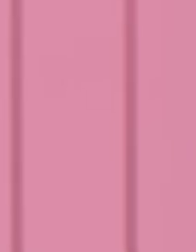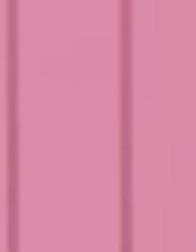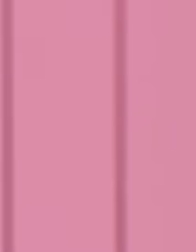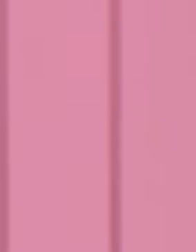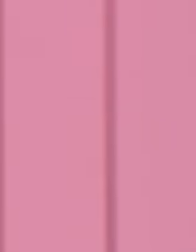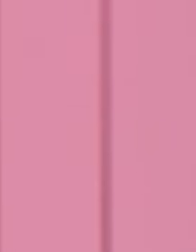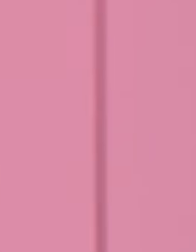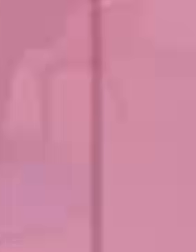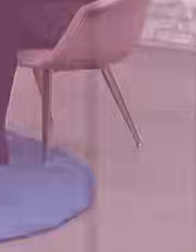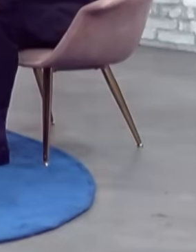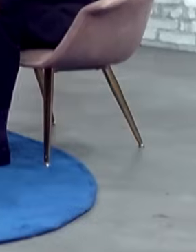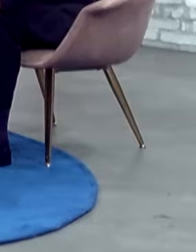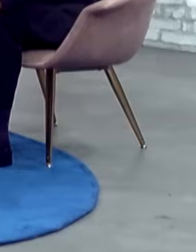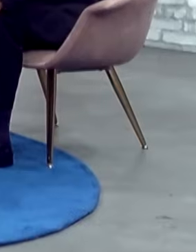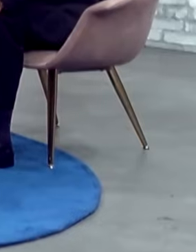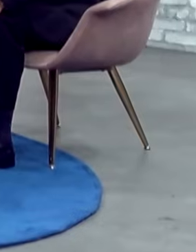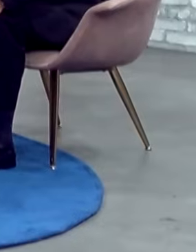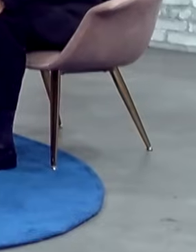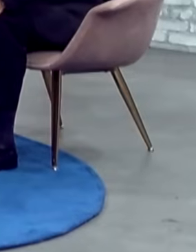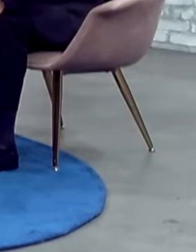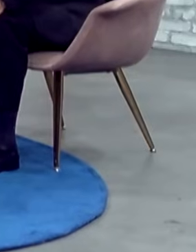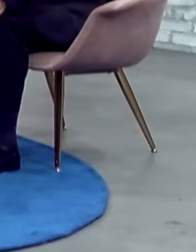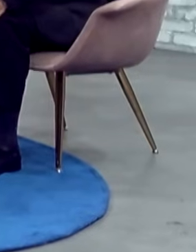날 자유케 하니